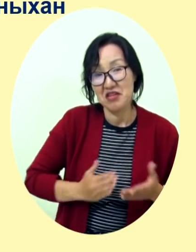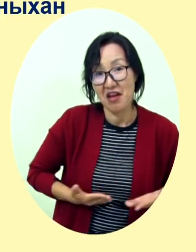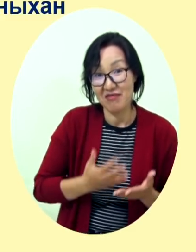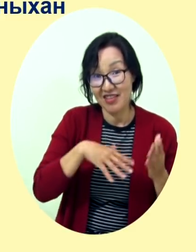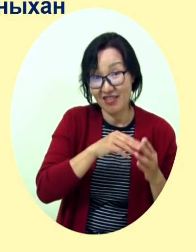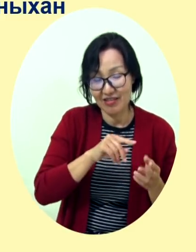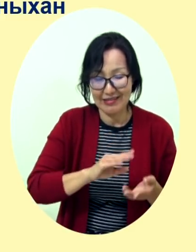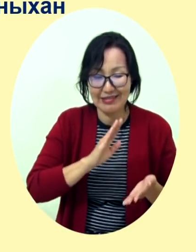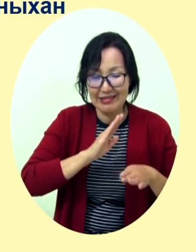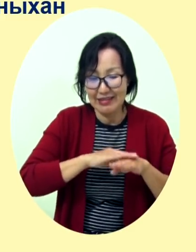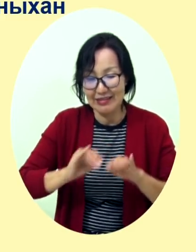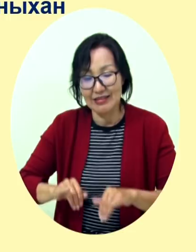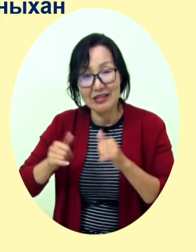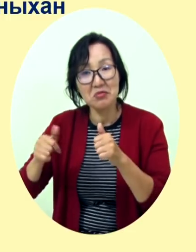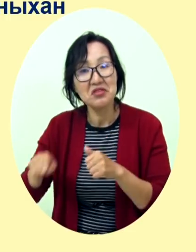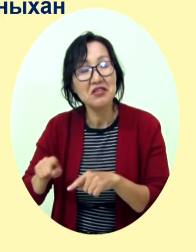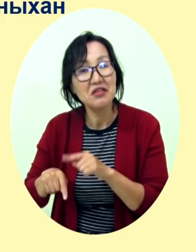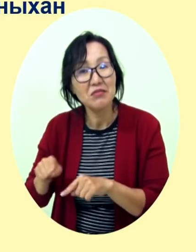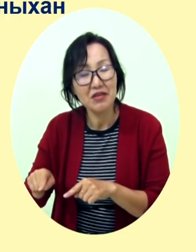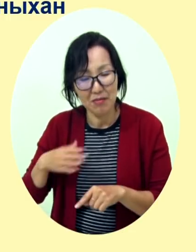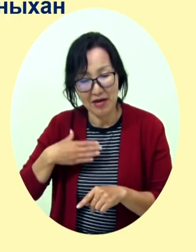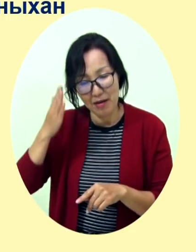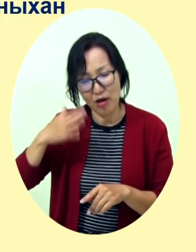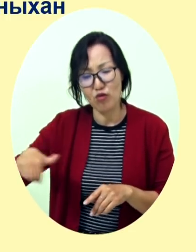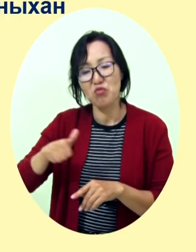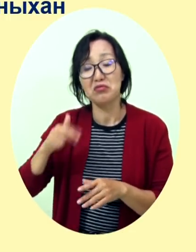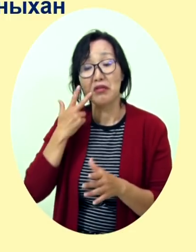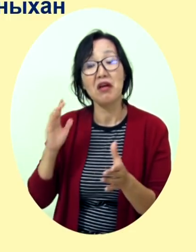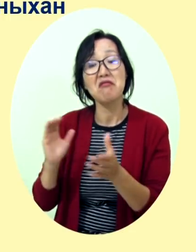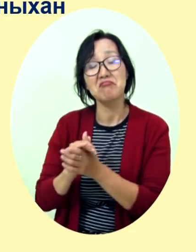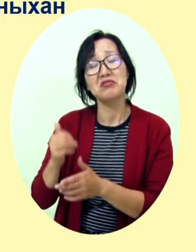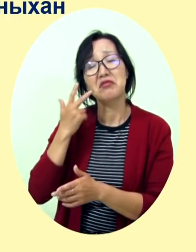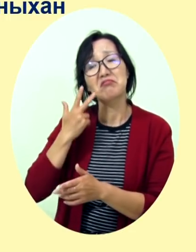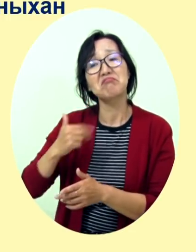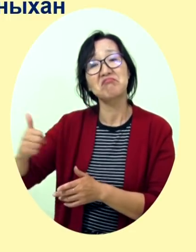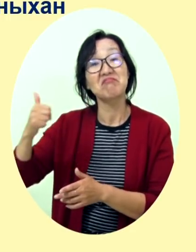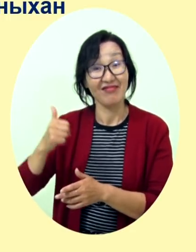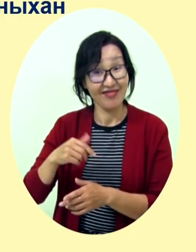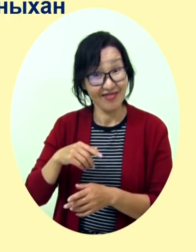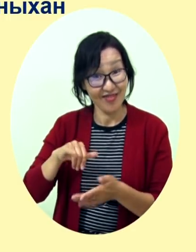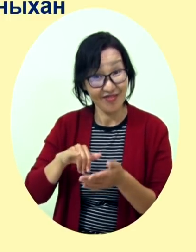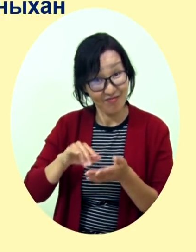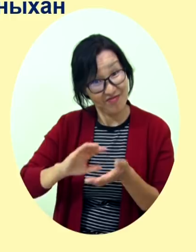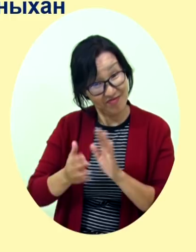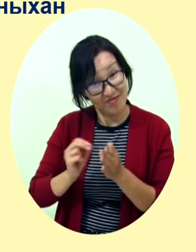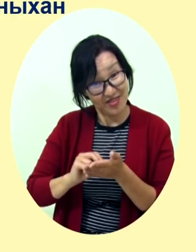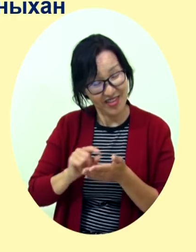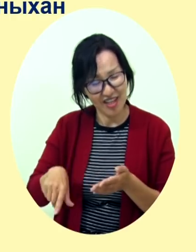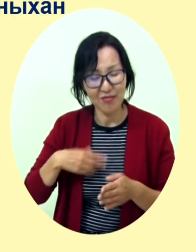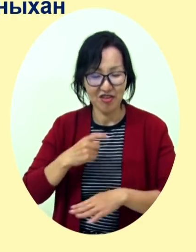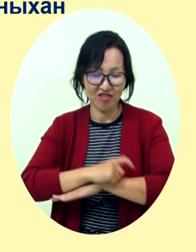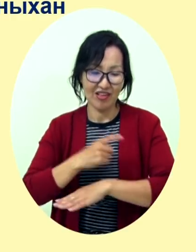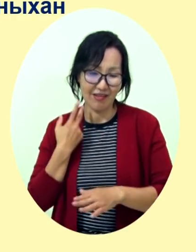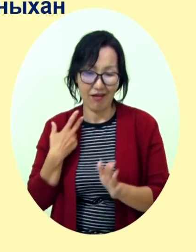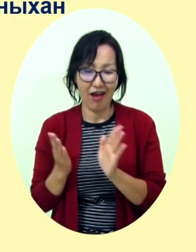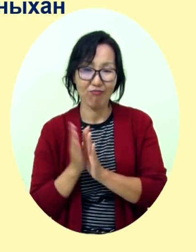гэдэг энэ өгүүлбэрийг засан сайжруулж, манай байрныхан эвсэг гэж товчлон оруулжээ. Бид хичээлдээ хамт явдаг